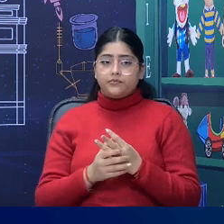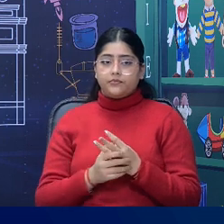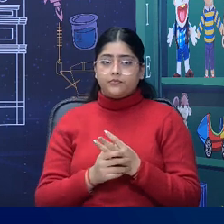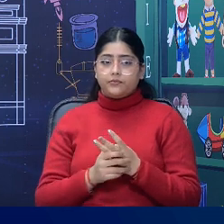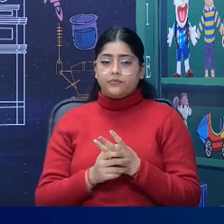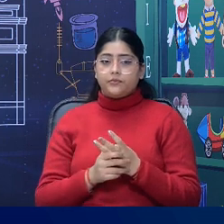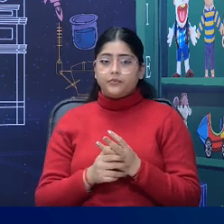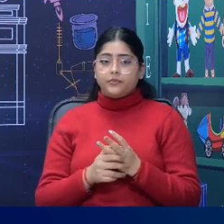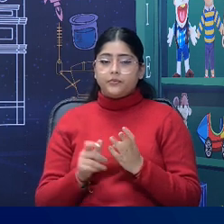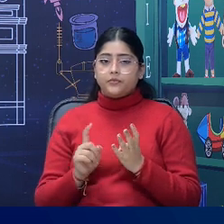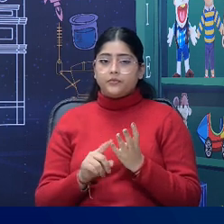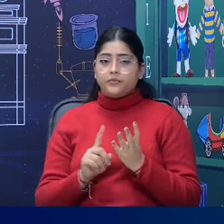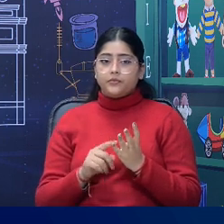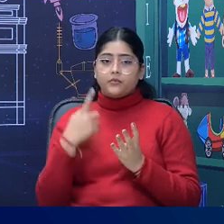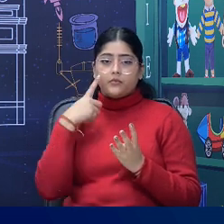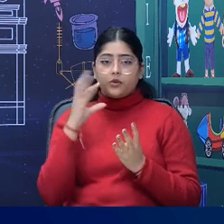श्रोता